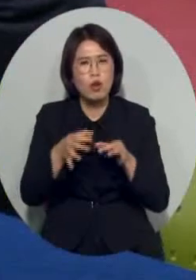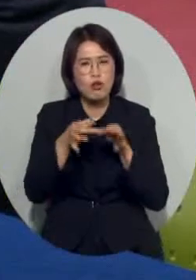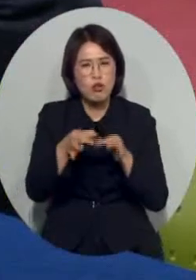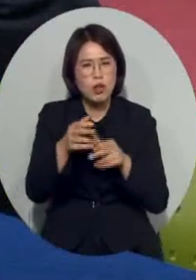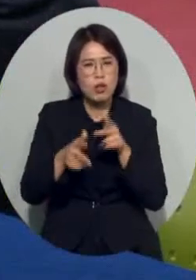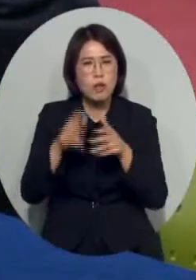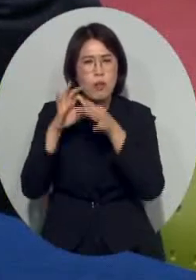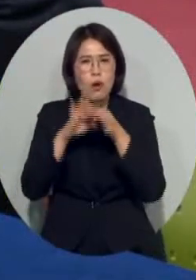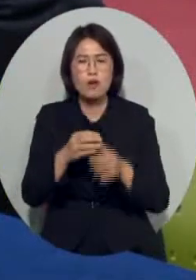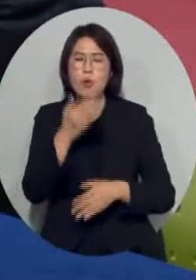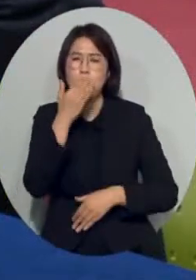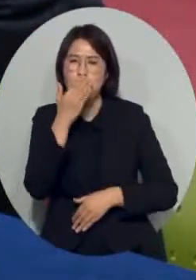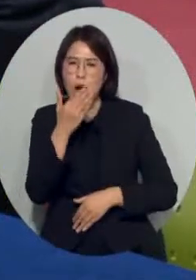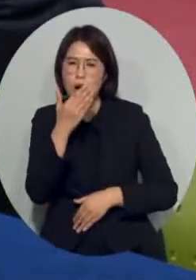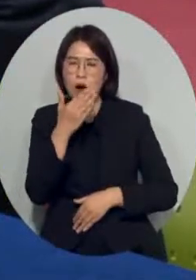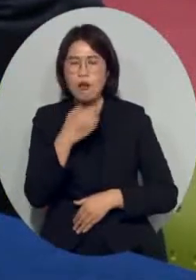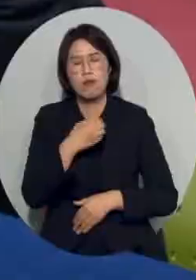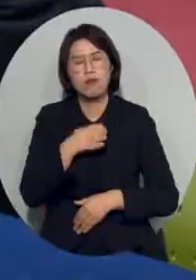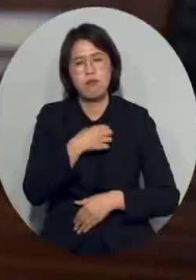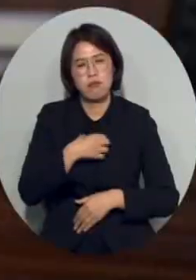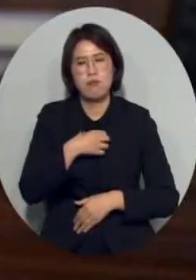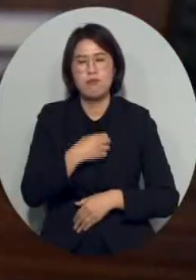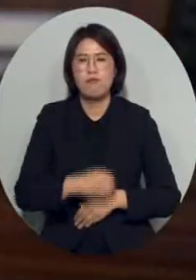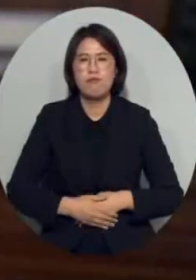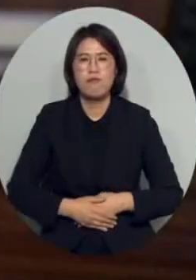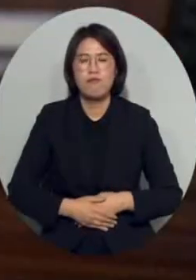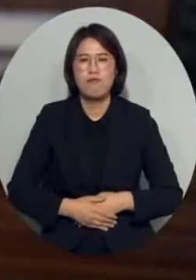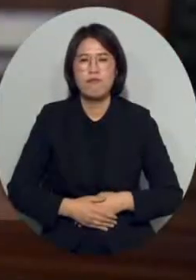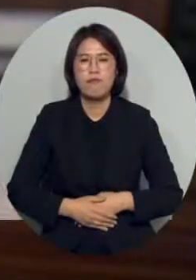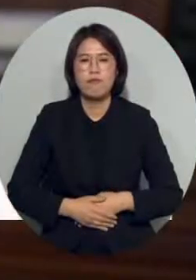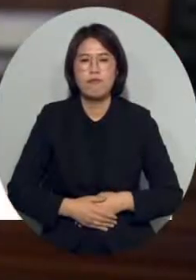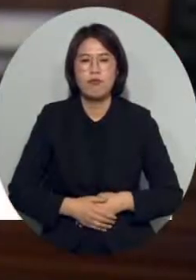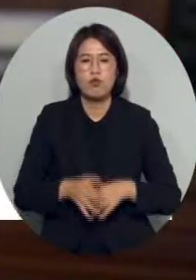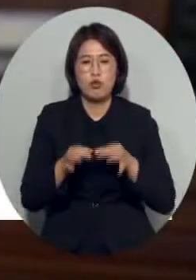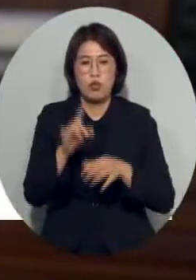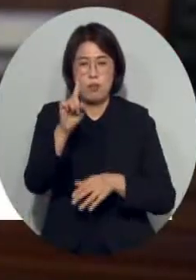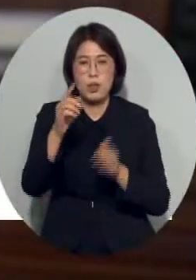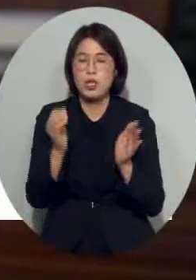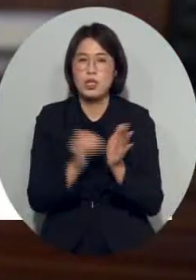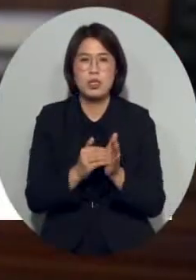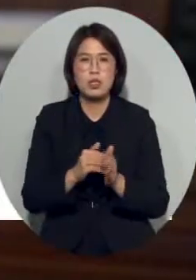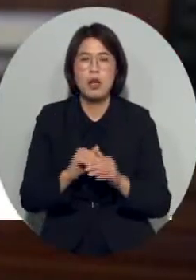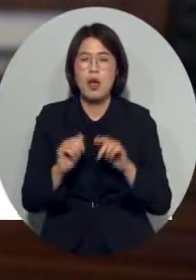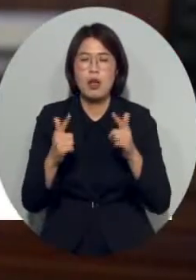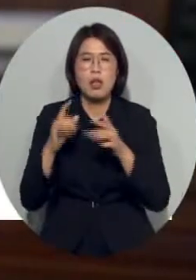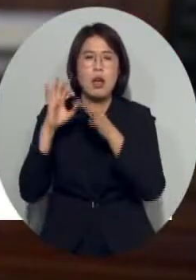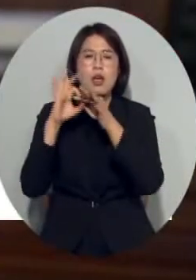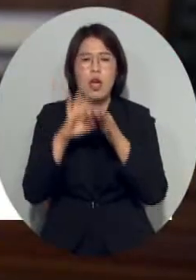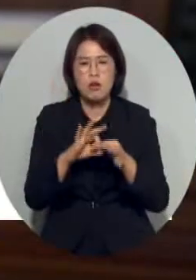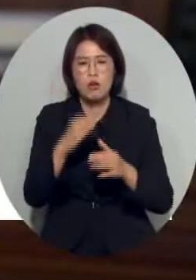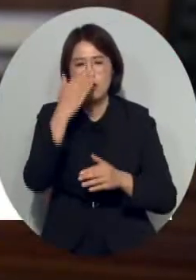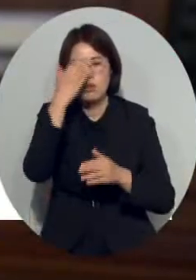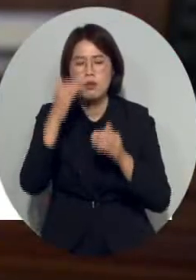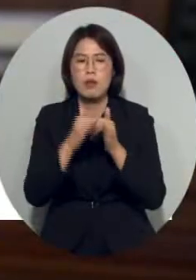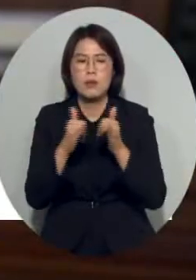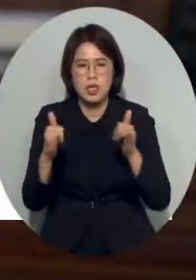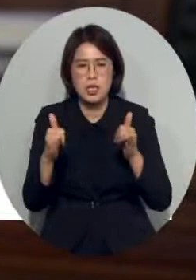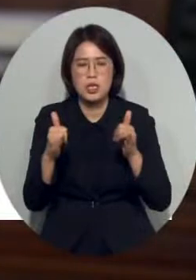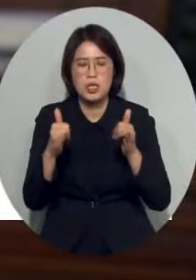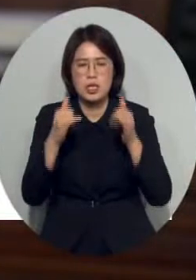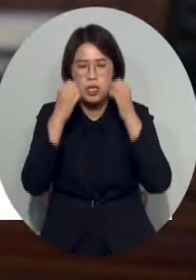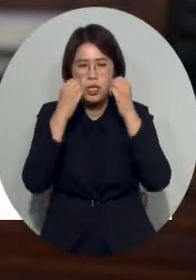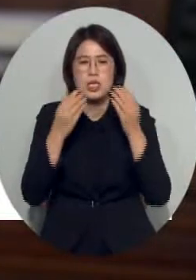사업을 이어갈 수 있겠느냐는 우려도 나옵니다. 한번 투자로서 끝나는 게 아니고 지속적으로 우리 청년들이